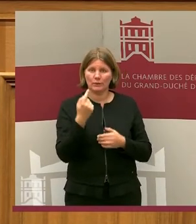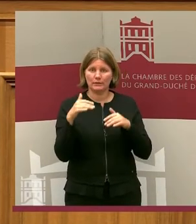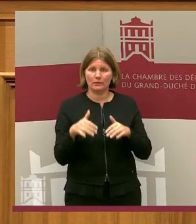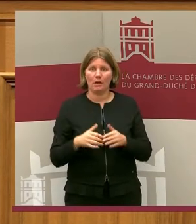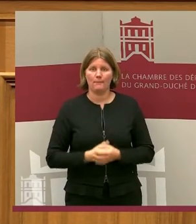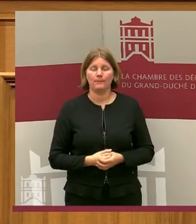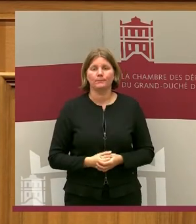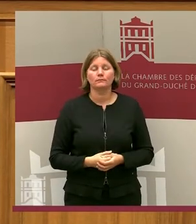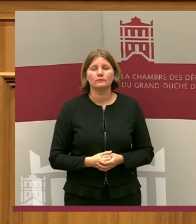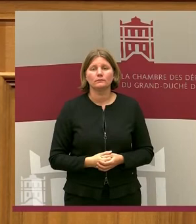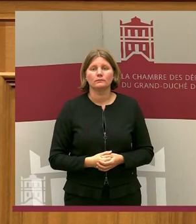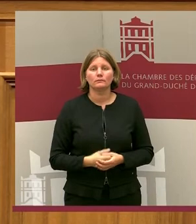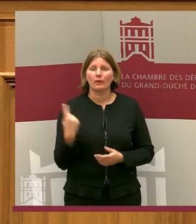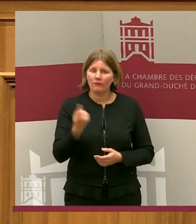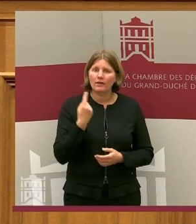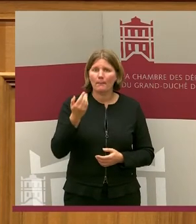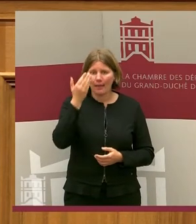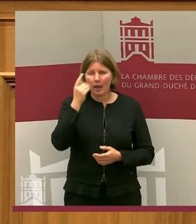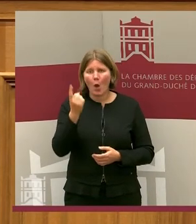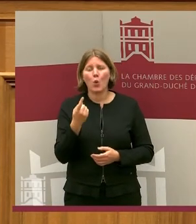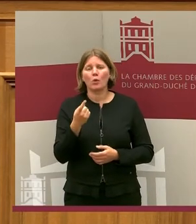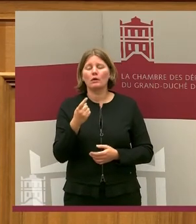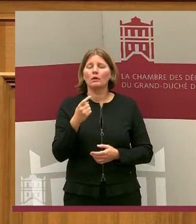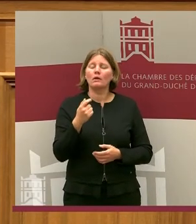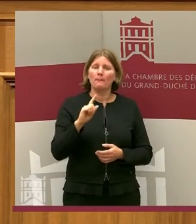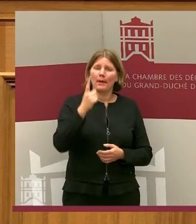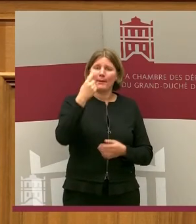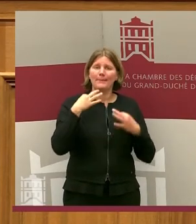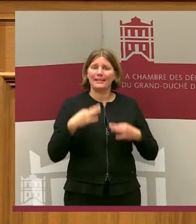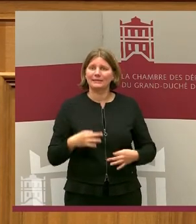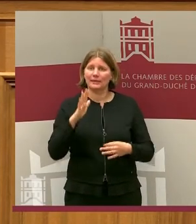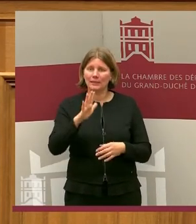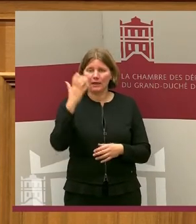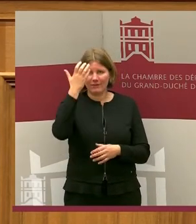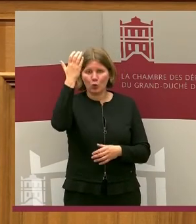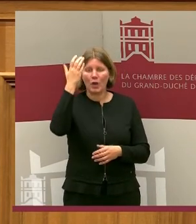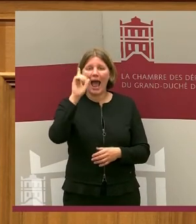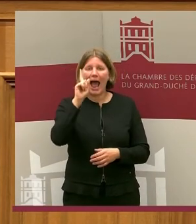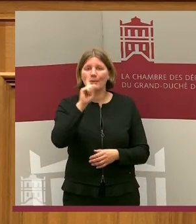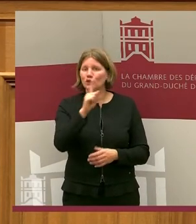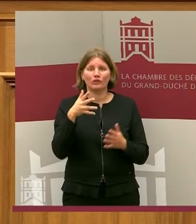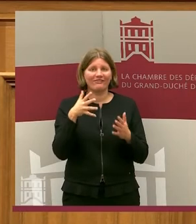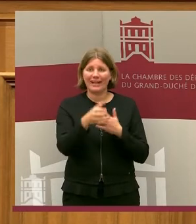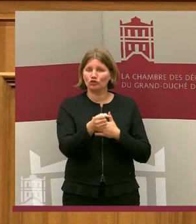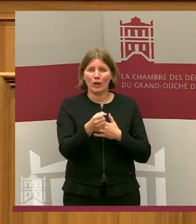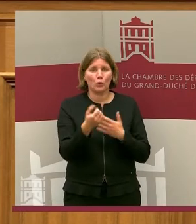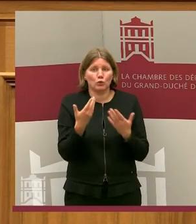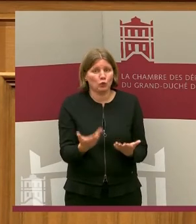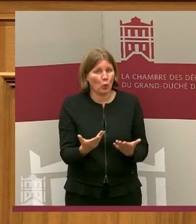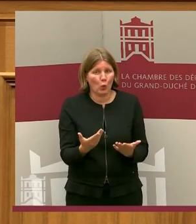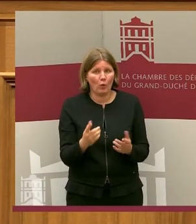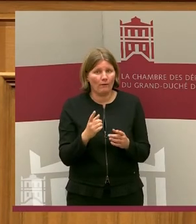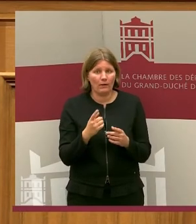teilen zwar auch heute den Premier seine Vision, aber wir teilen nicht seine Konstanz. wo Lützburg aktuell drauf ist am